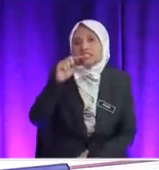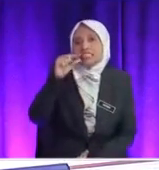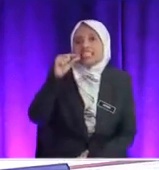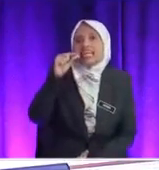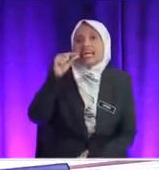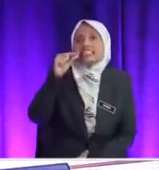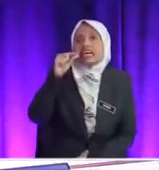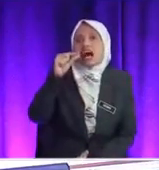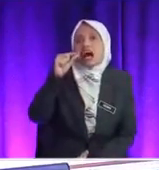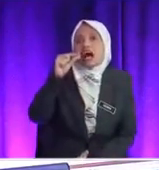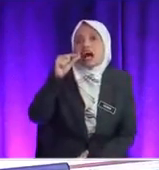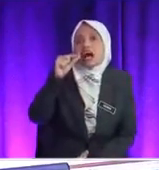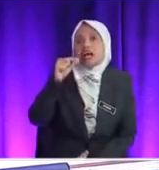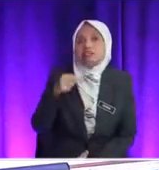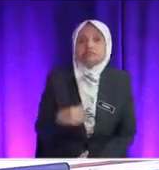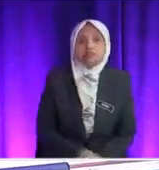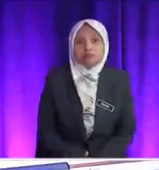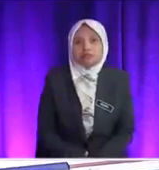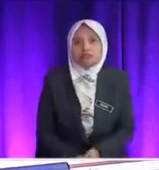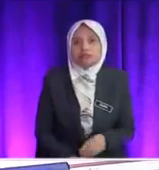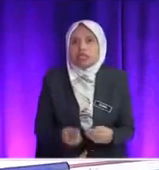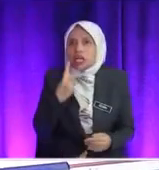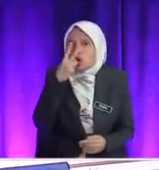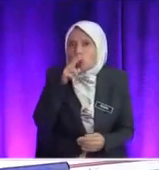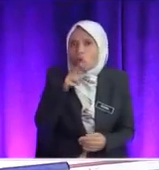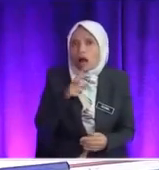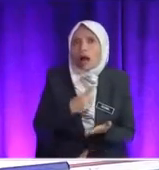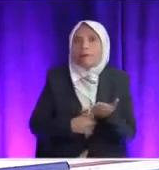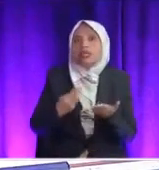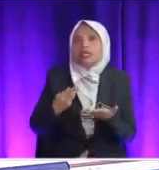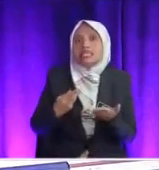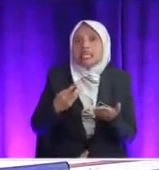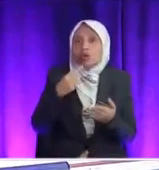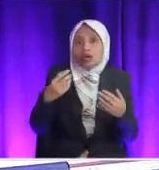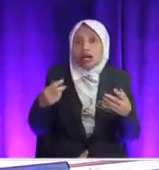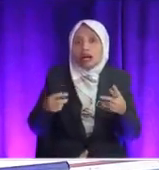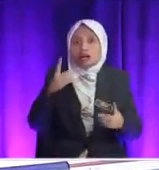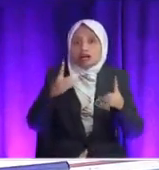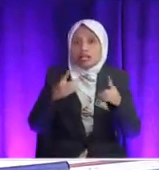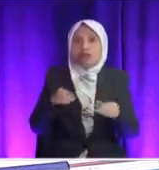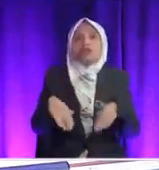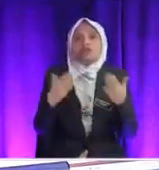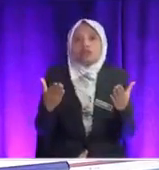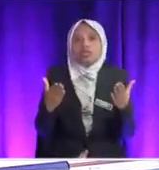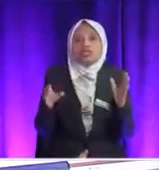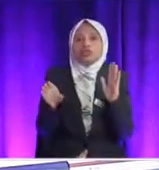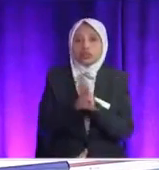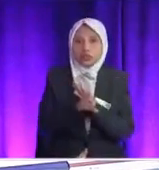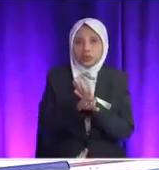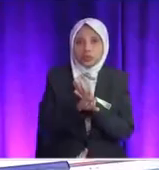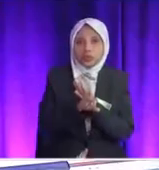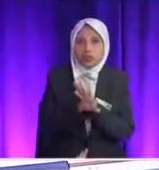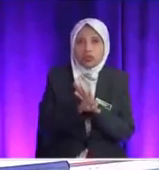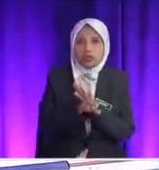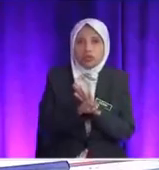berusaha dengan lebih kuat tapi tengok pada material pada kendaraan Jadi kalau contoh ketuk untuk itu